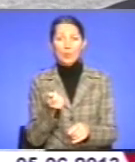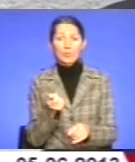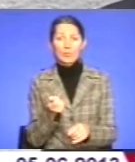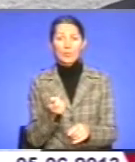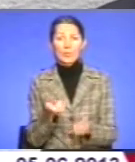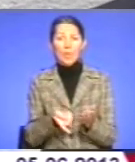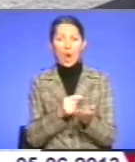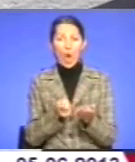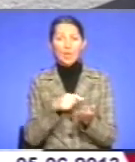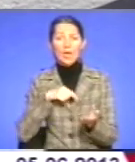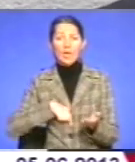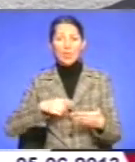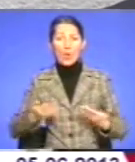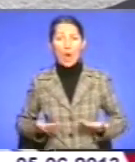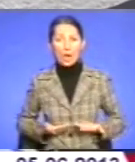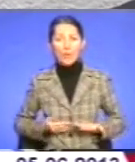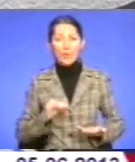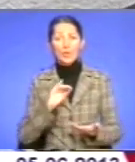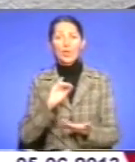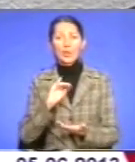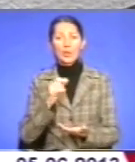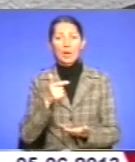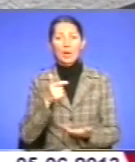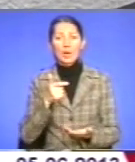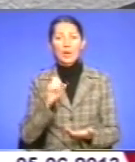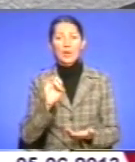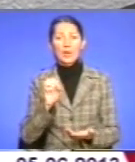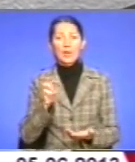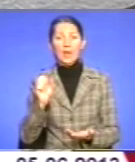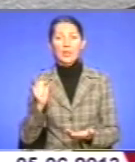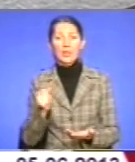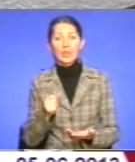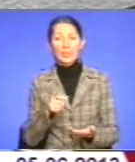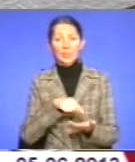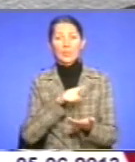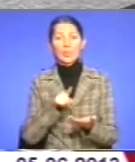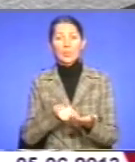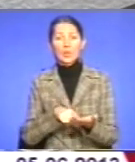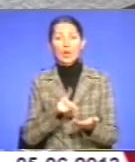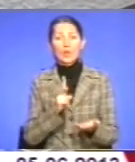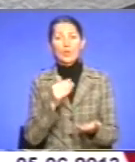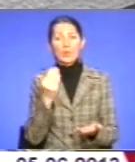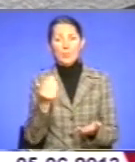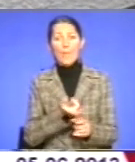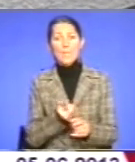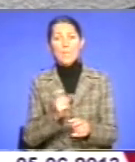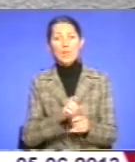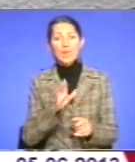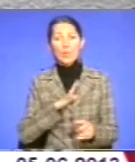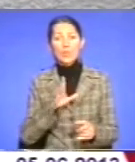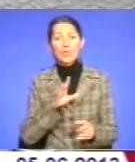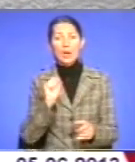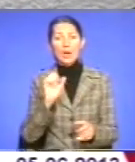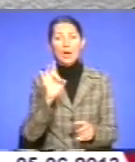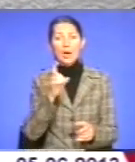біографію Ігоря Грети, мимоволі задаєшся собі питанням, хто ж він більше був, чи археологом,